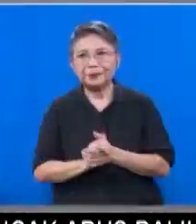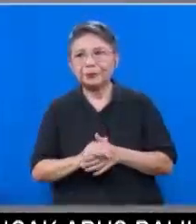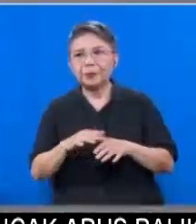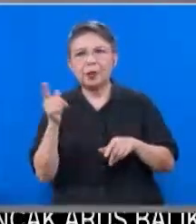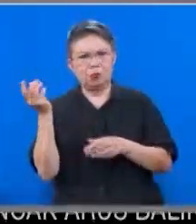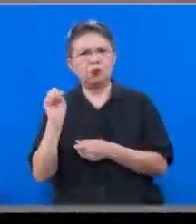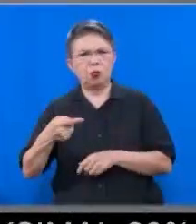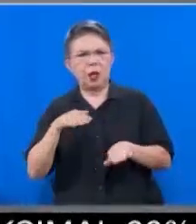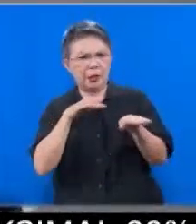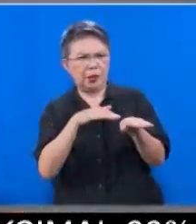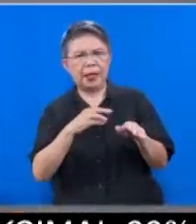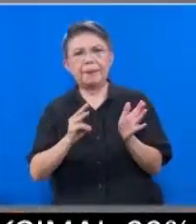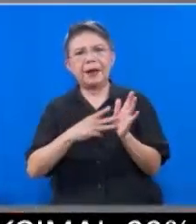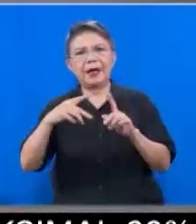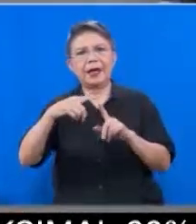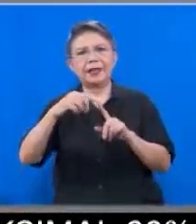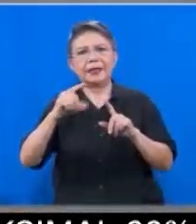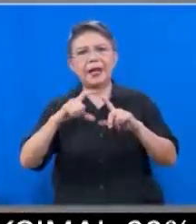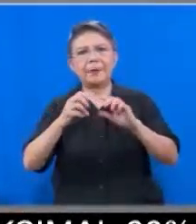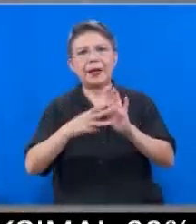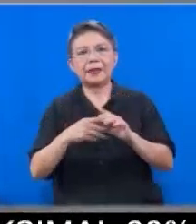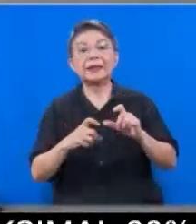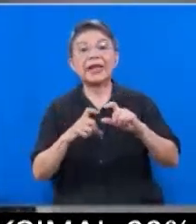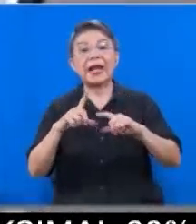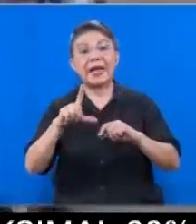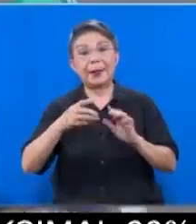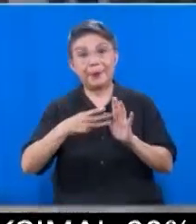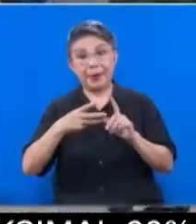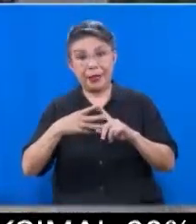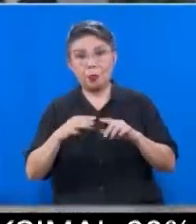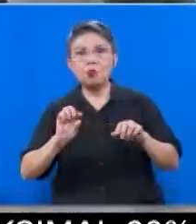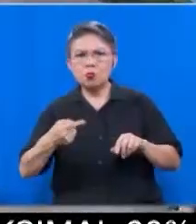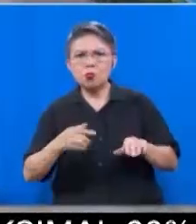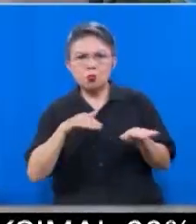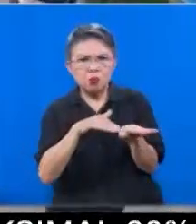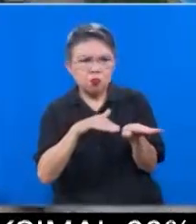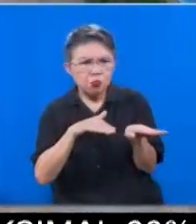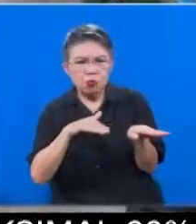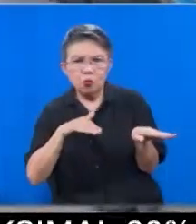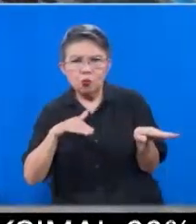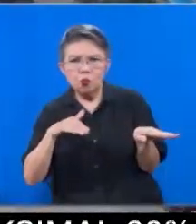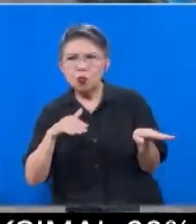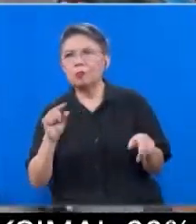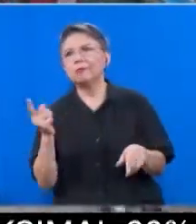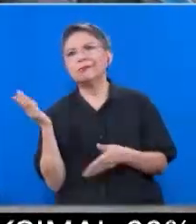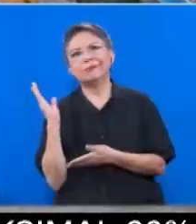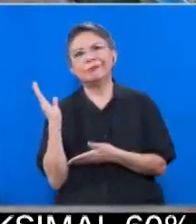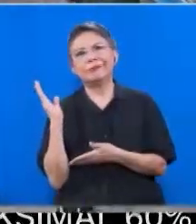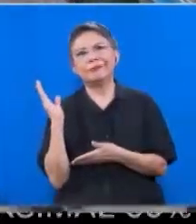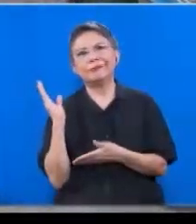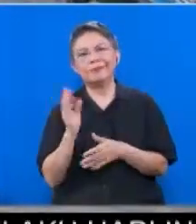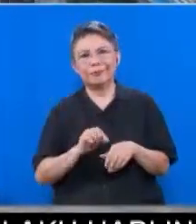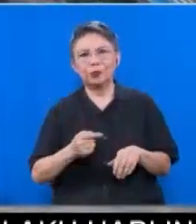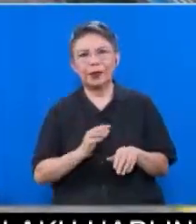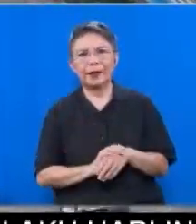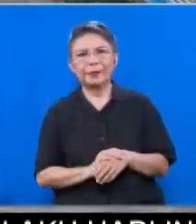terlihat dari arah Matraman menuju kawasan Salemba padatnya kendaraan yang melintas menimbulkan kemacetan cukup panjang